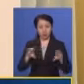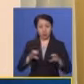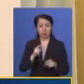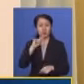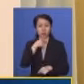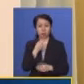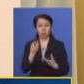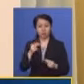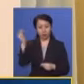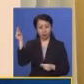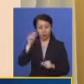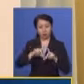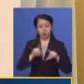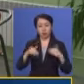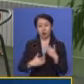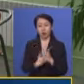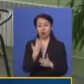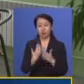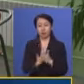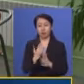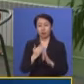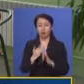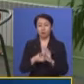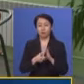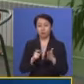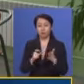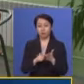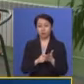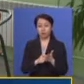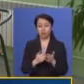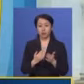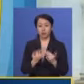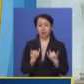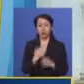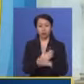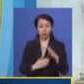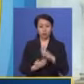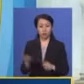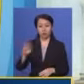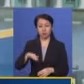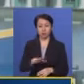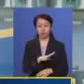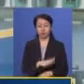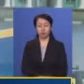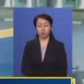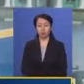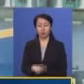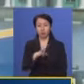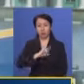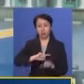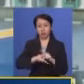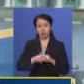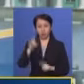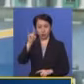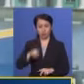сэкономленные средства в учебном заведении обновили фойе, установили подъемник для лиц с ограниченными физическими возможностями. Была замена оконных